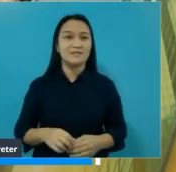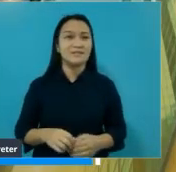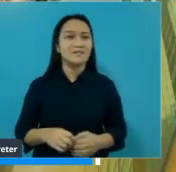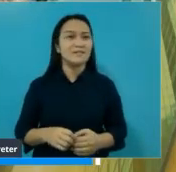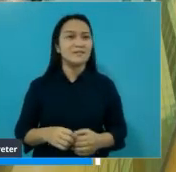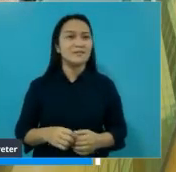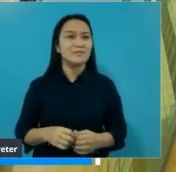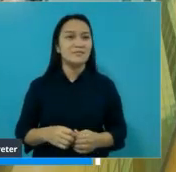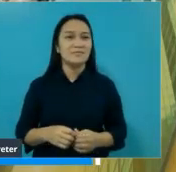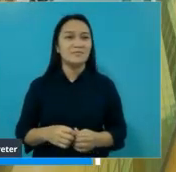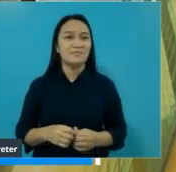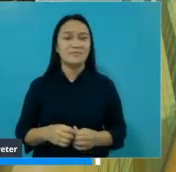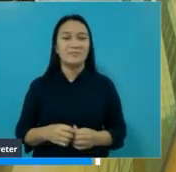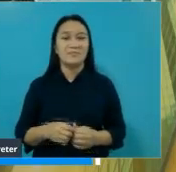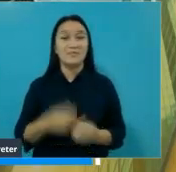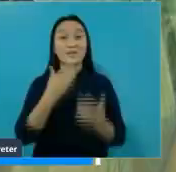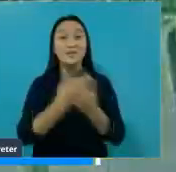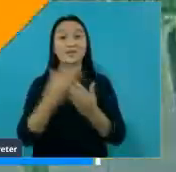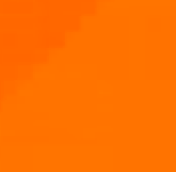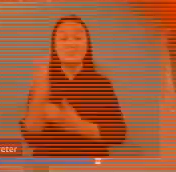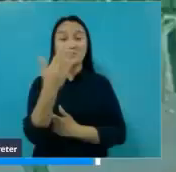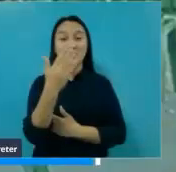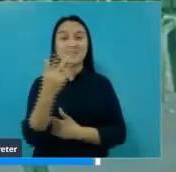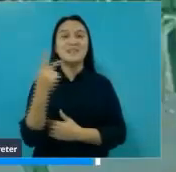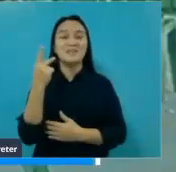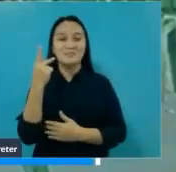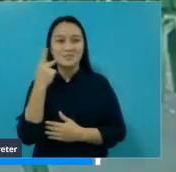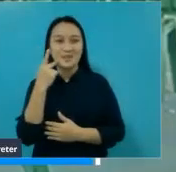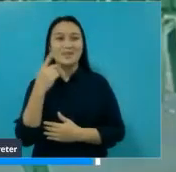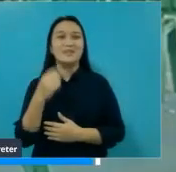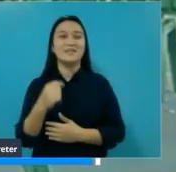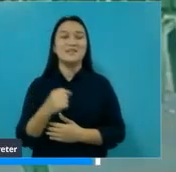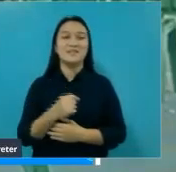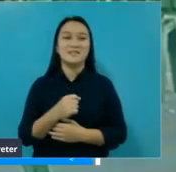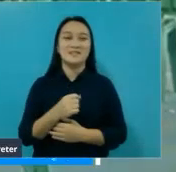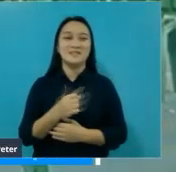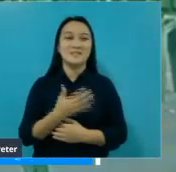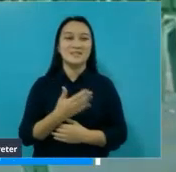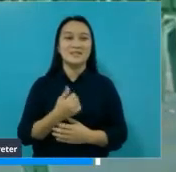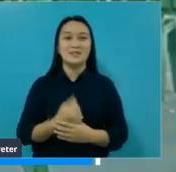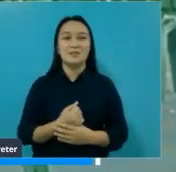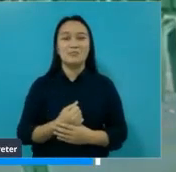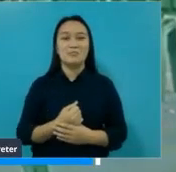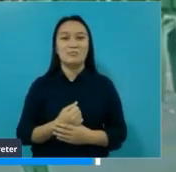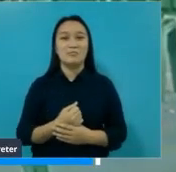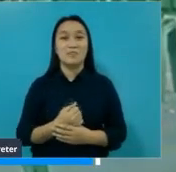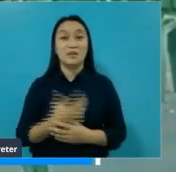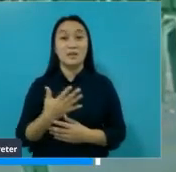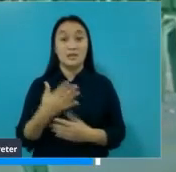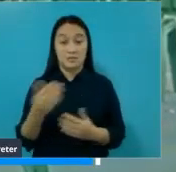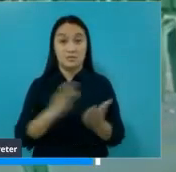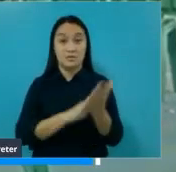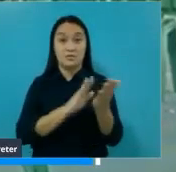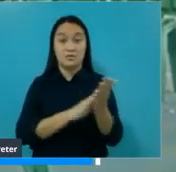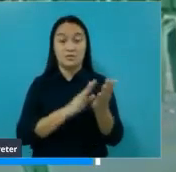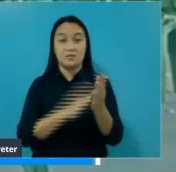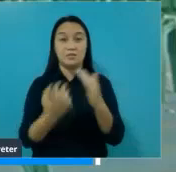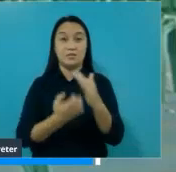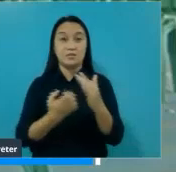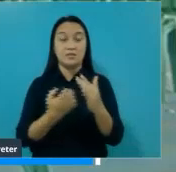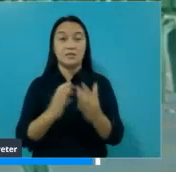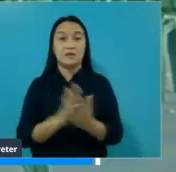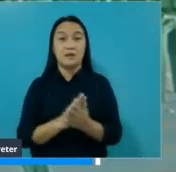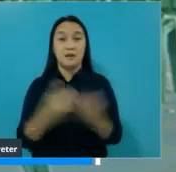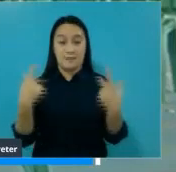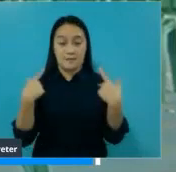Magandang umaga, Paolo at Marga. Nandito tayo sa Esteban Abada Elementary School na isa sa 8 vaccination sites dito sa